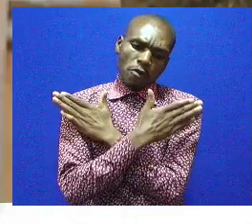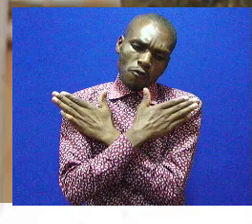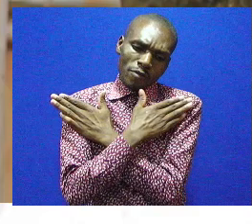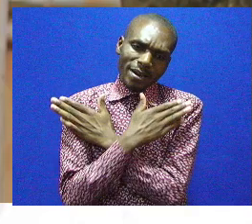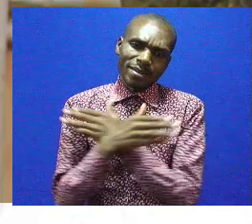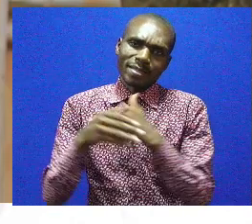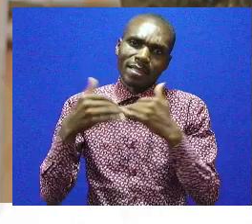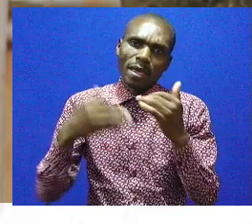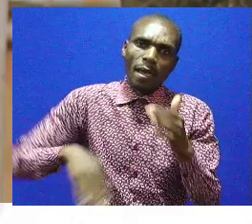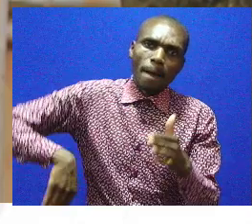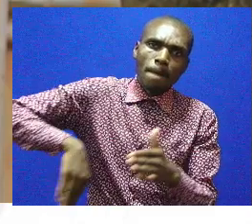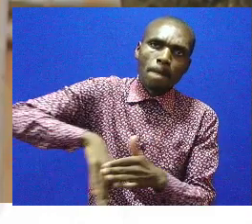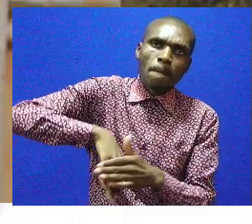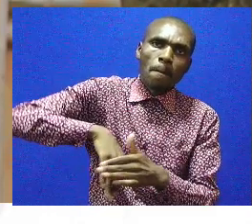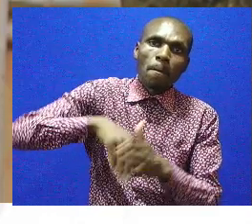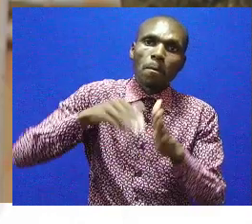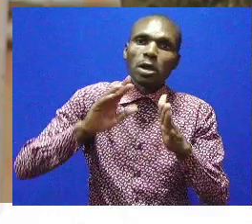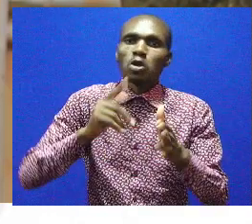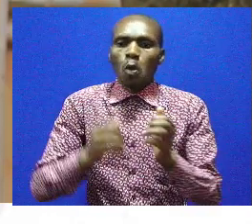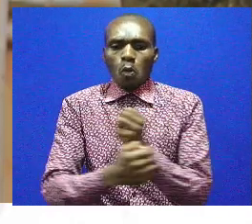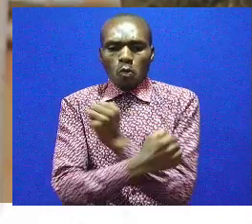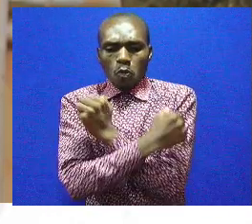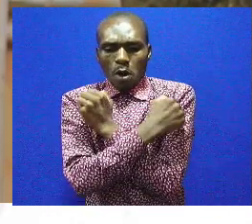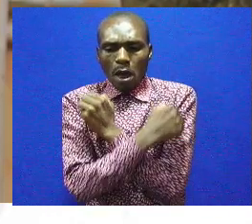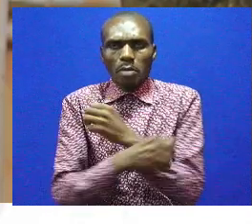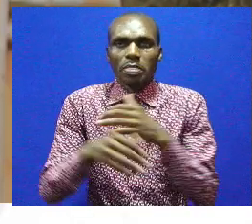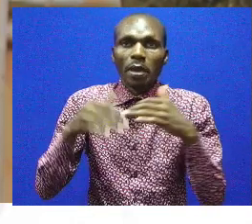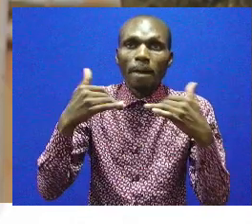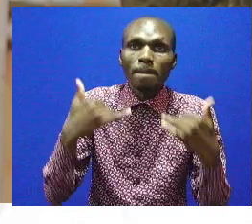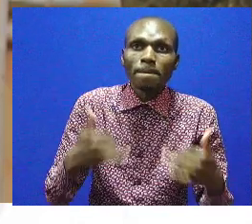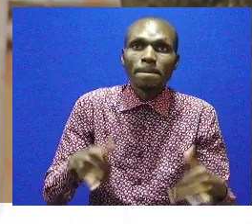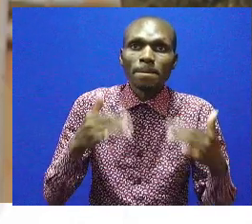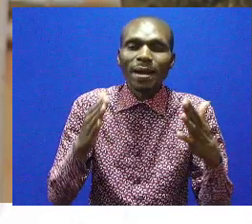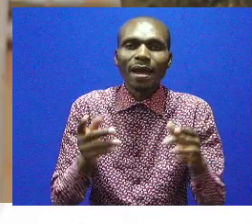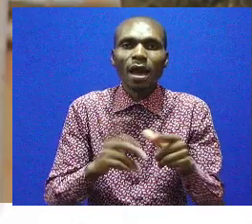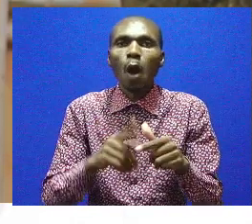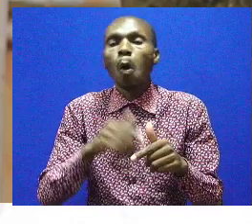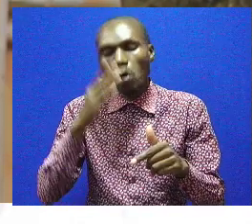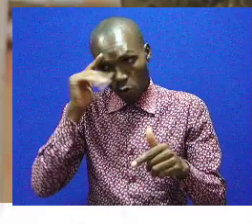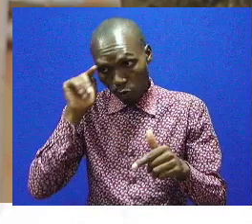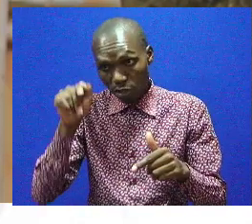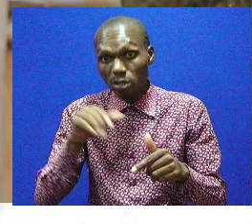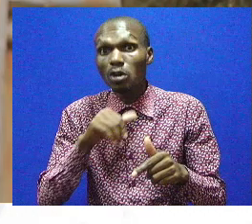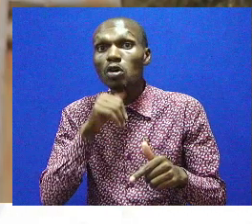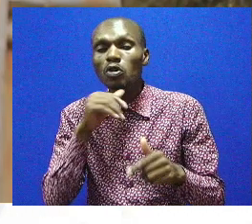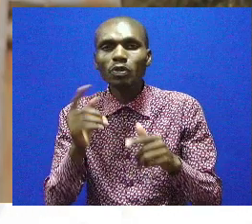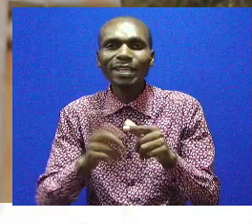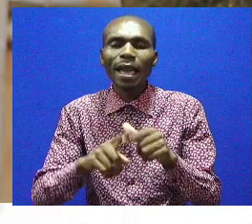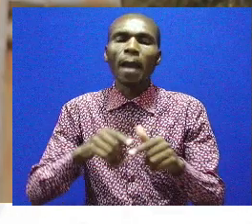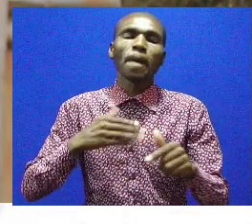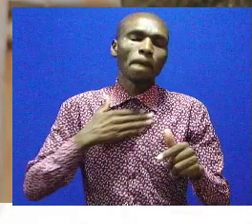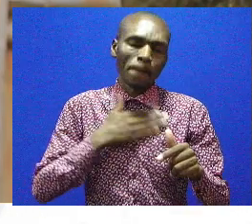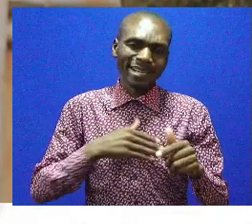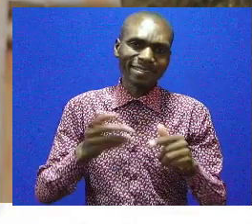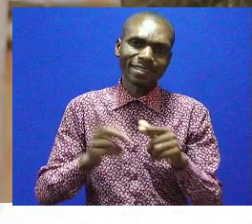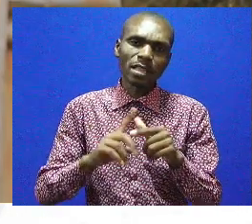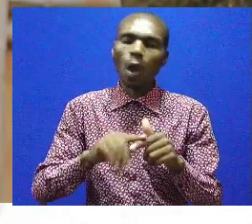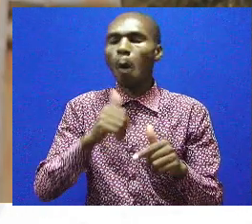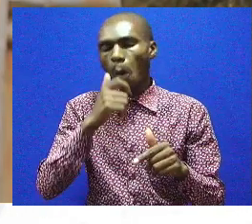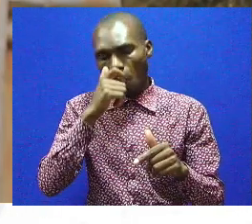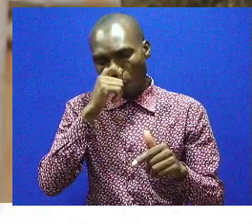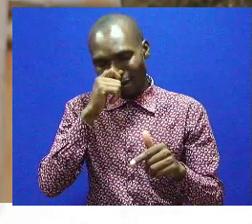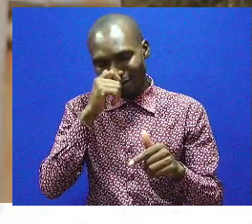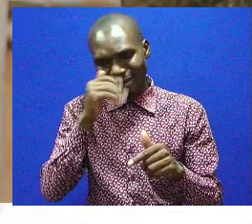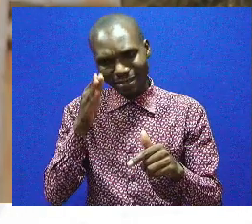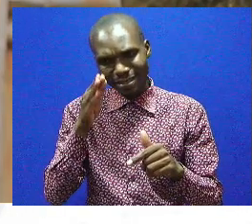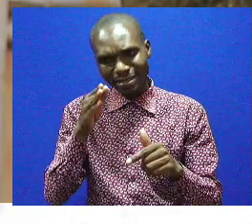board. Advance to mupira basani ba darabonsi gatre soma to sabata manyetie tabadari na bon de buen si ora roche ngoku nu negente